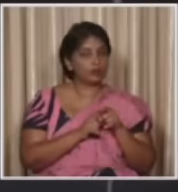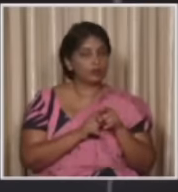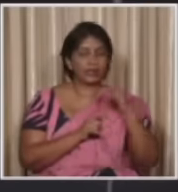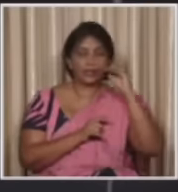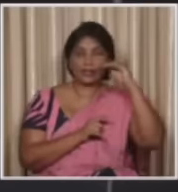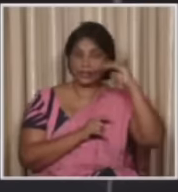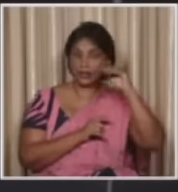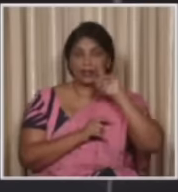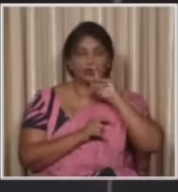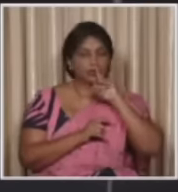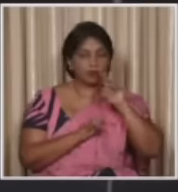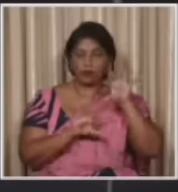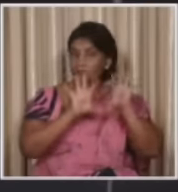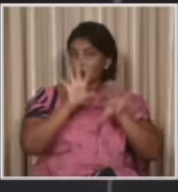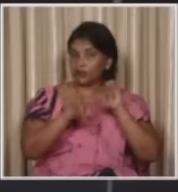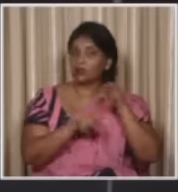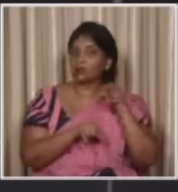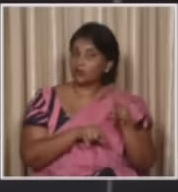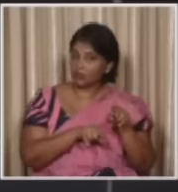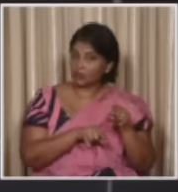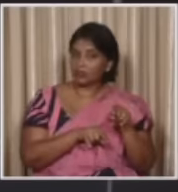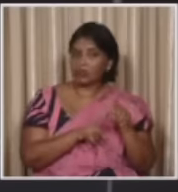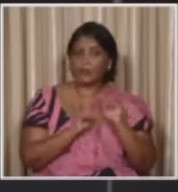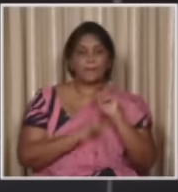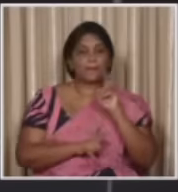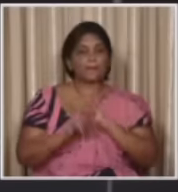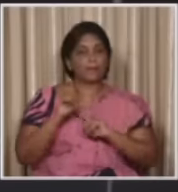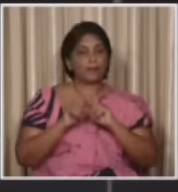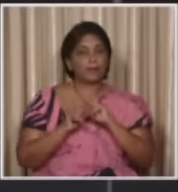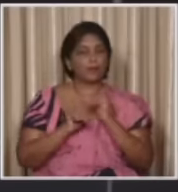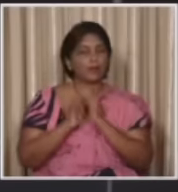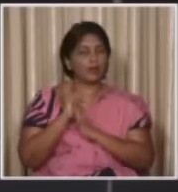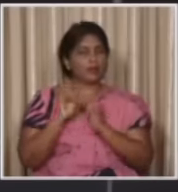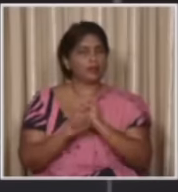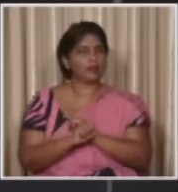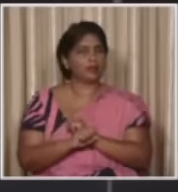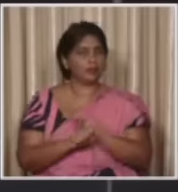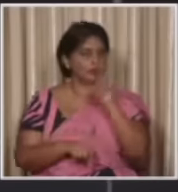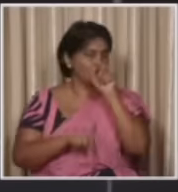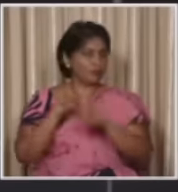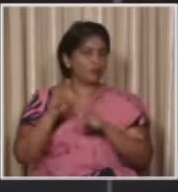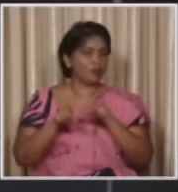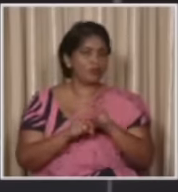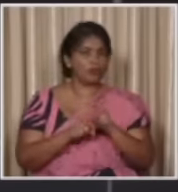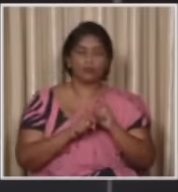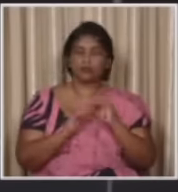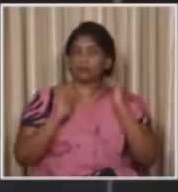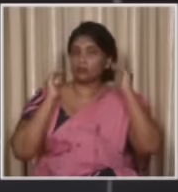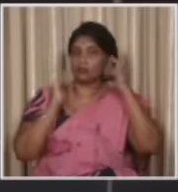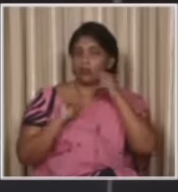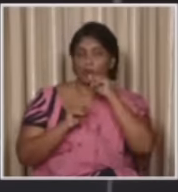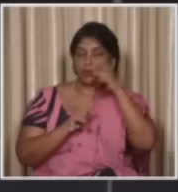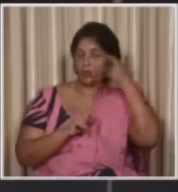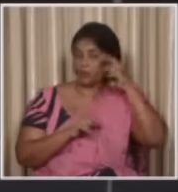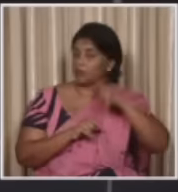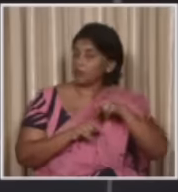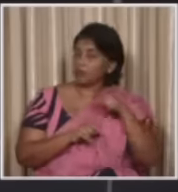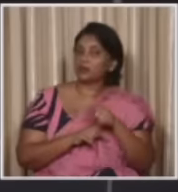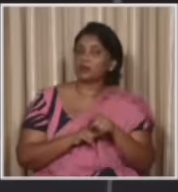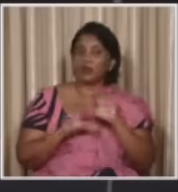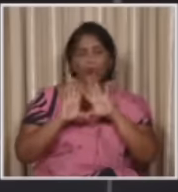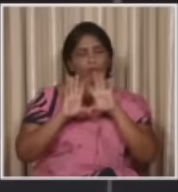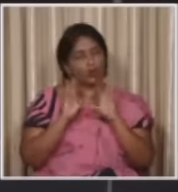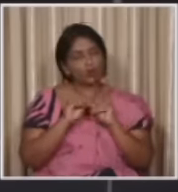යන්න ඡේදය යටතේ පත්කුණු ලබන්නා වූද පාර්ලිමේන්තු මන්ත්‍රීයන් නොවන්නා වූද තැනැත්තන් විශිෂ්ටත්වෙන් නා අවංකභාවයෙන් යුත් පොදු